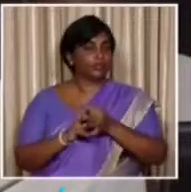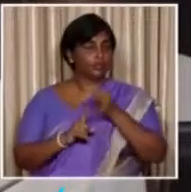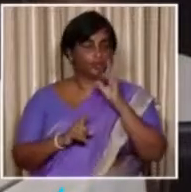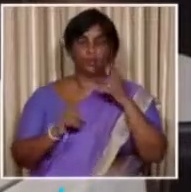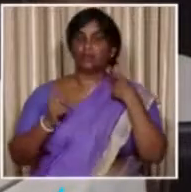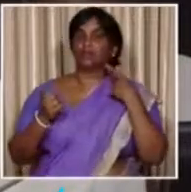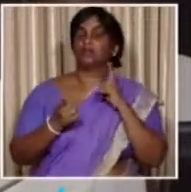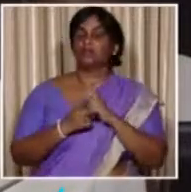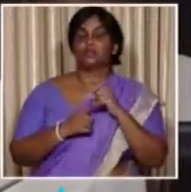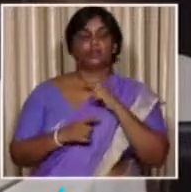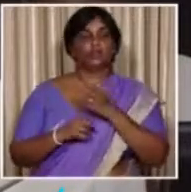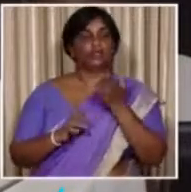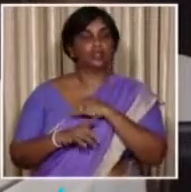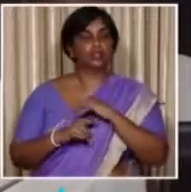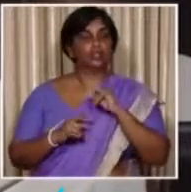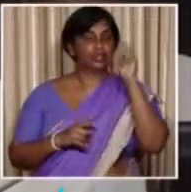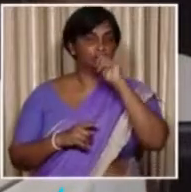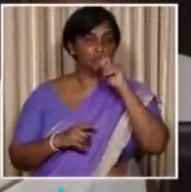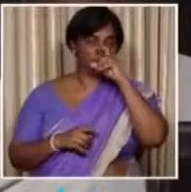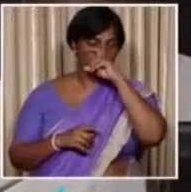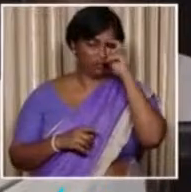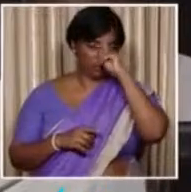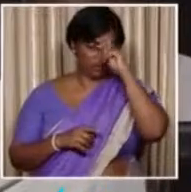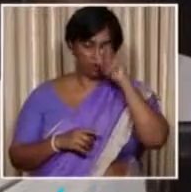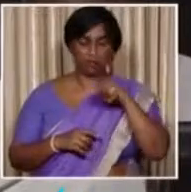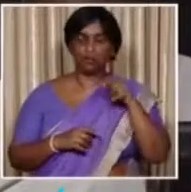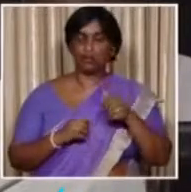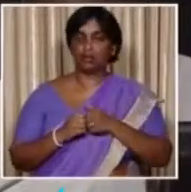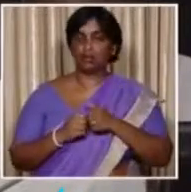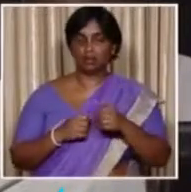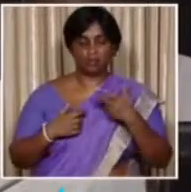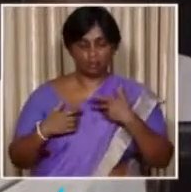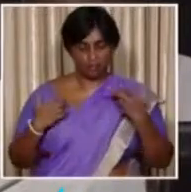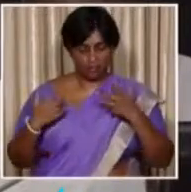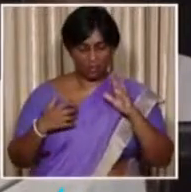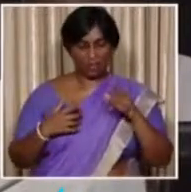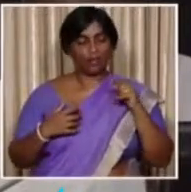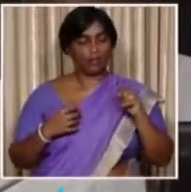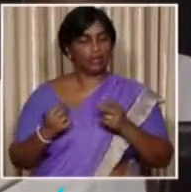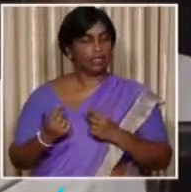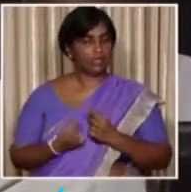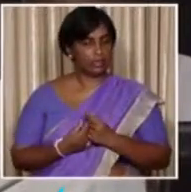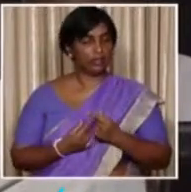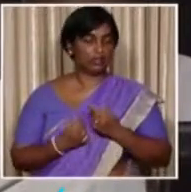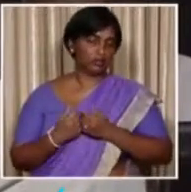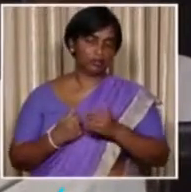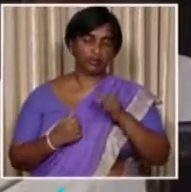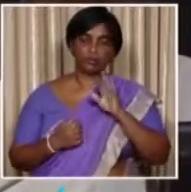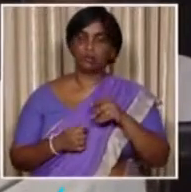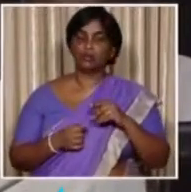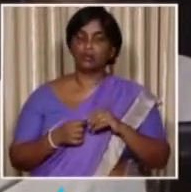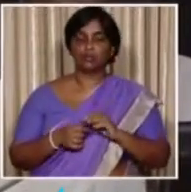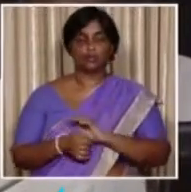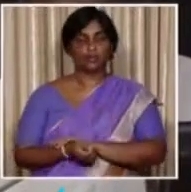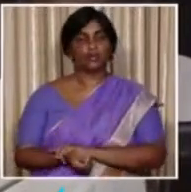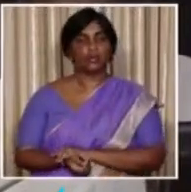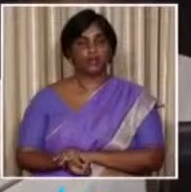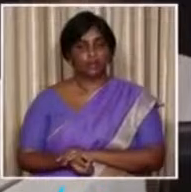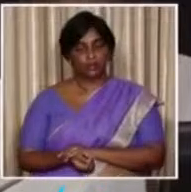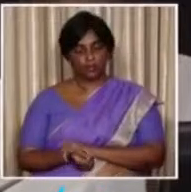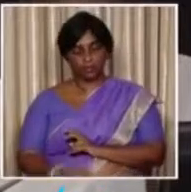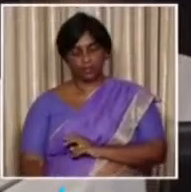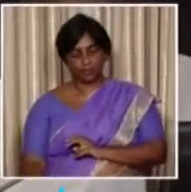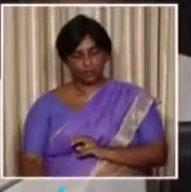ජනාධිපතිතුමාව හම්බුණා එදා හිටපු සිරිසේන ජනාධිපතිතුමාව නමුත් මේවා කරගන්නට අපිට බැරි වුණා මේවා ඉක්මනටම කරගන්නයි කියනවා අනිත් එක පළාත්